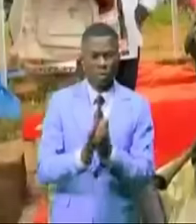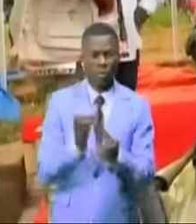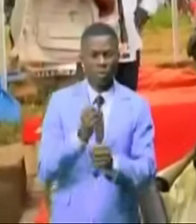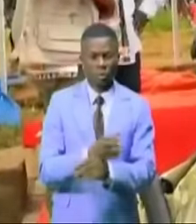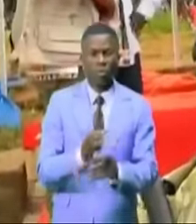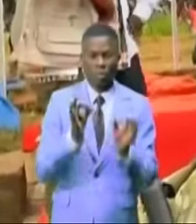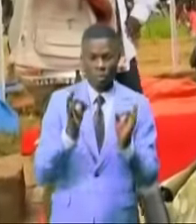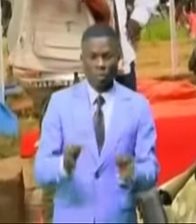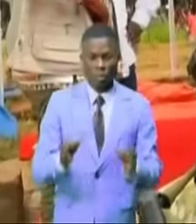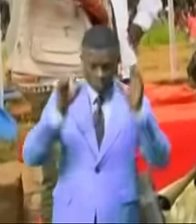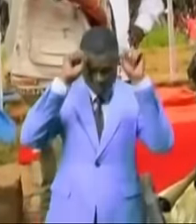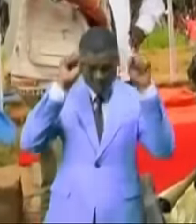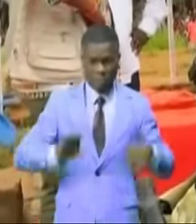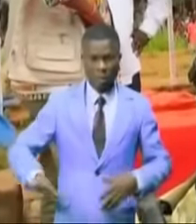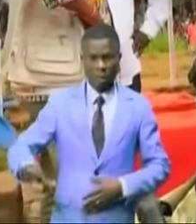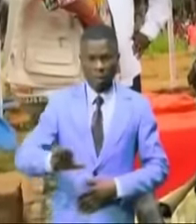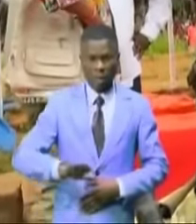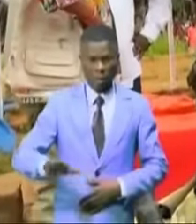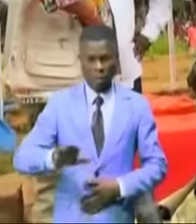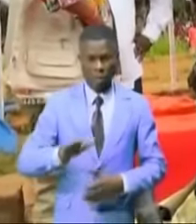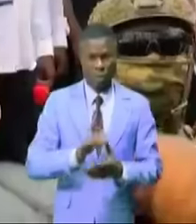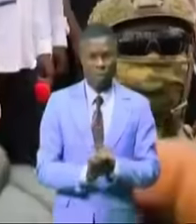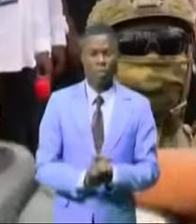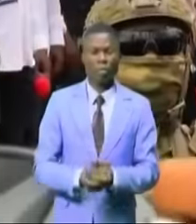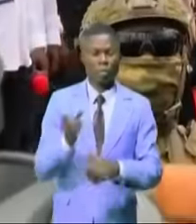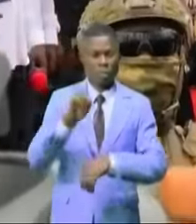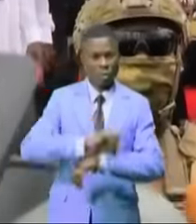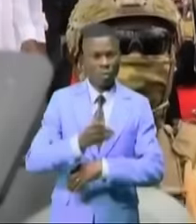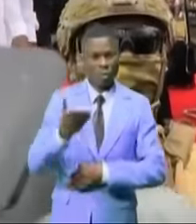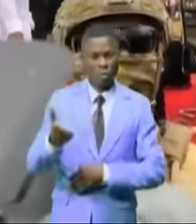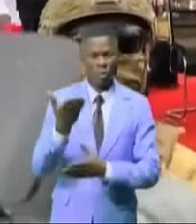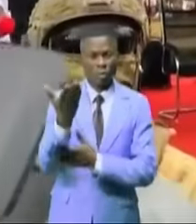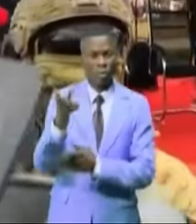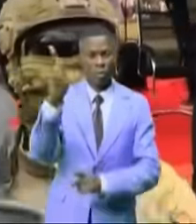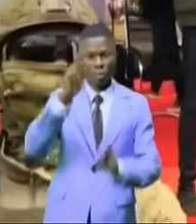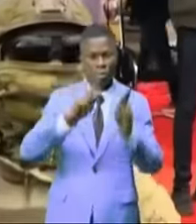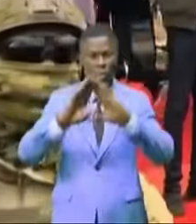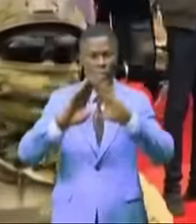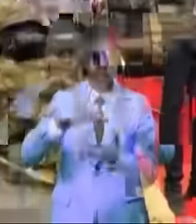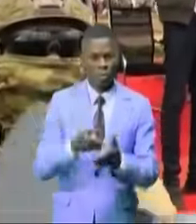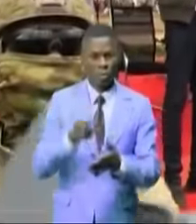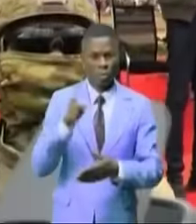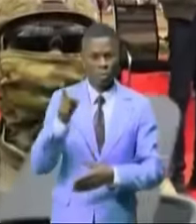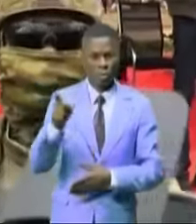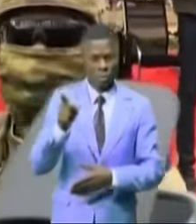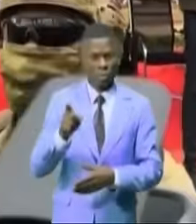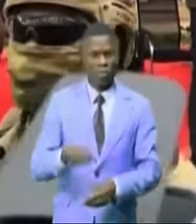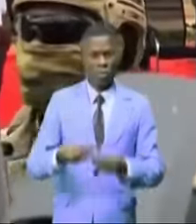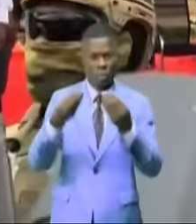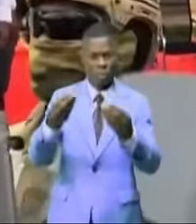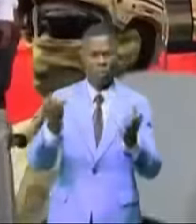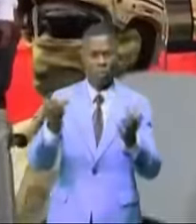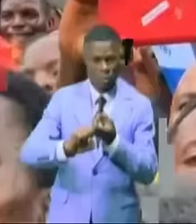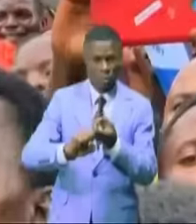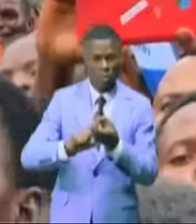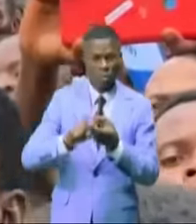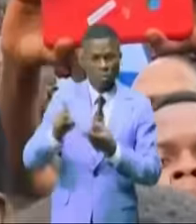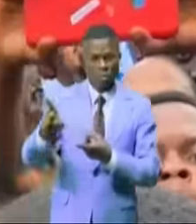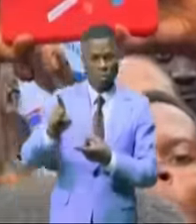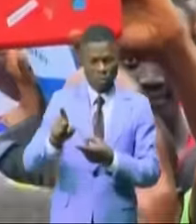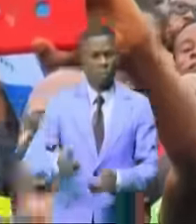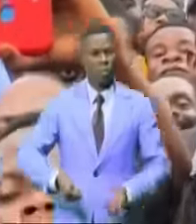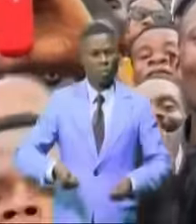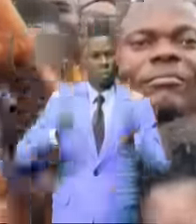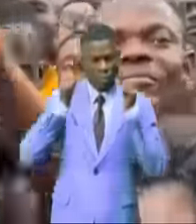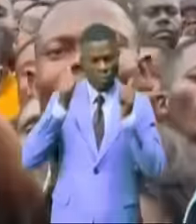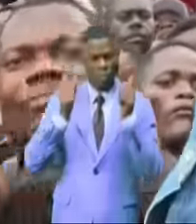Toutefois, le chef de l'État a par cette même occasion appelé la population de Luisa à lui faire confiance et à défier des candidats